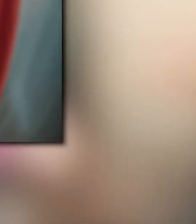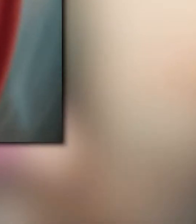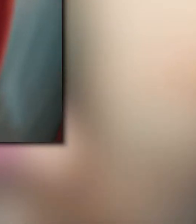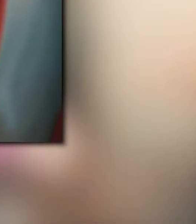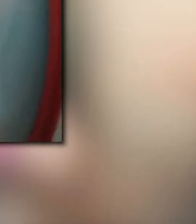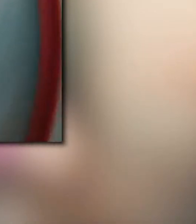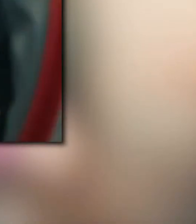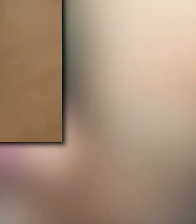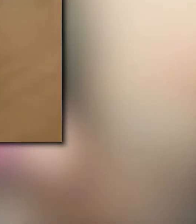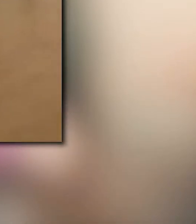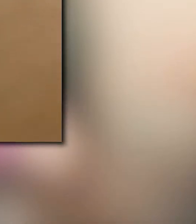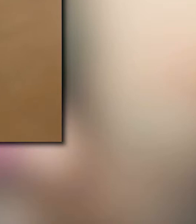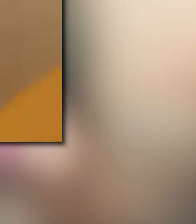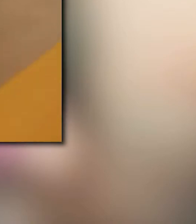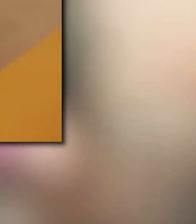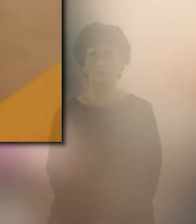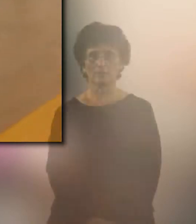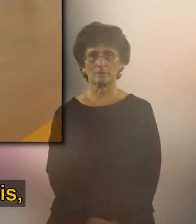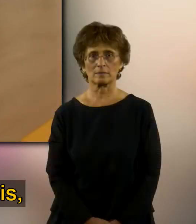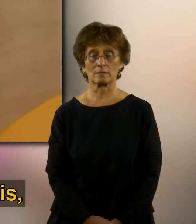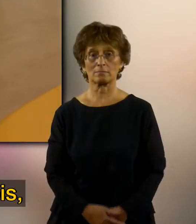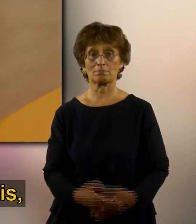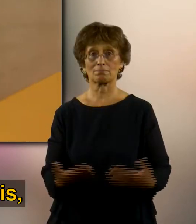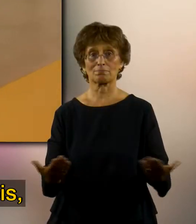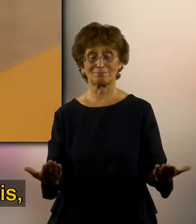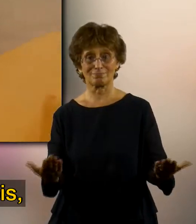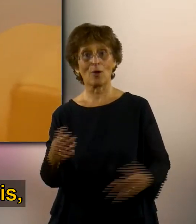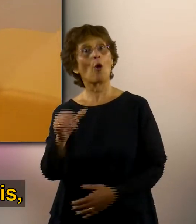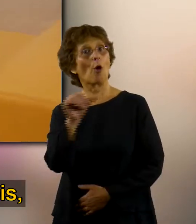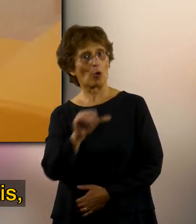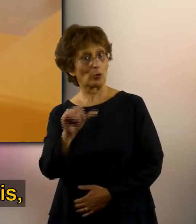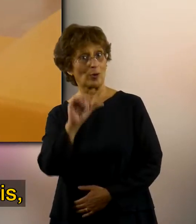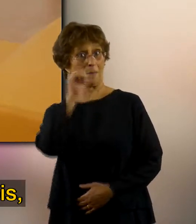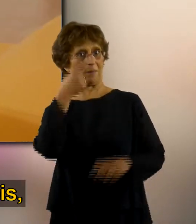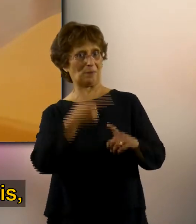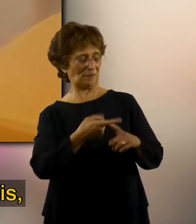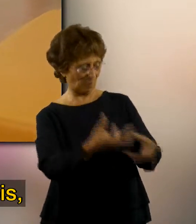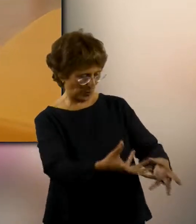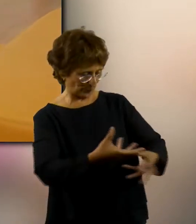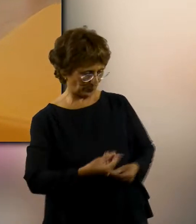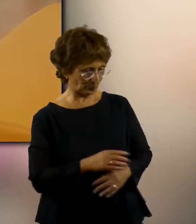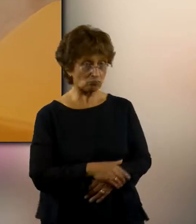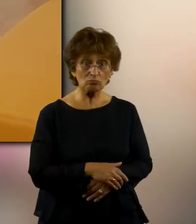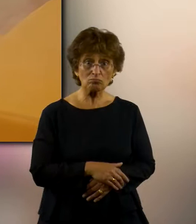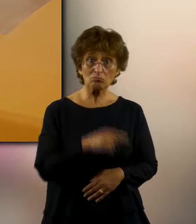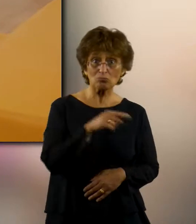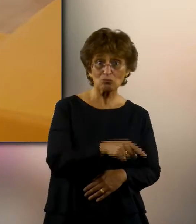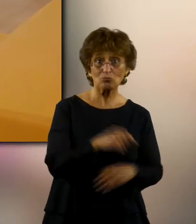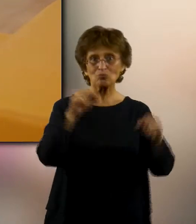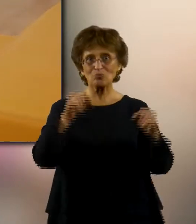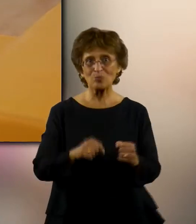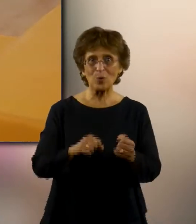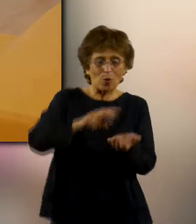Manaboum ! Oh là là, ça bouge, ça bouge ! Antonin, quand je l'ai reçu la toute première fois, il faisait